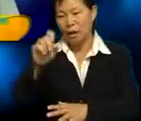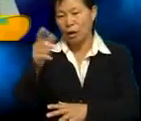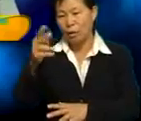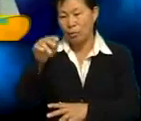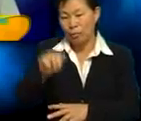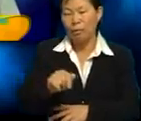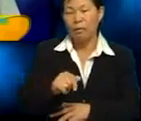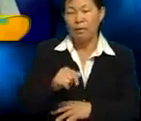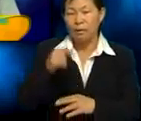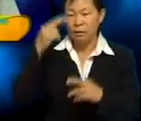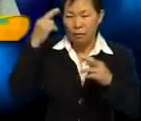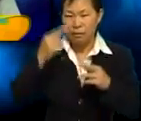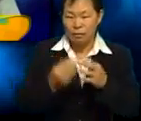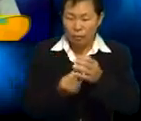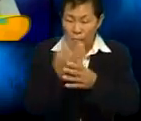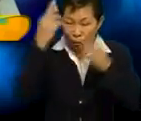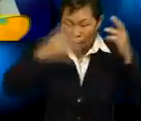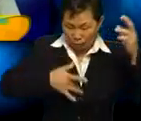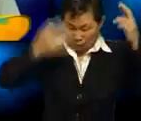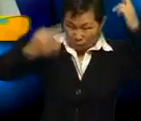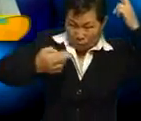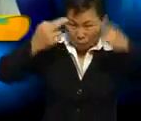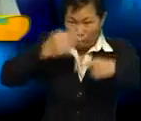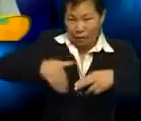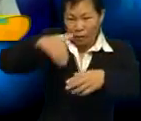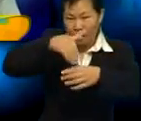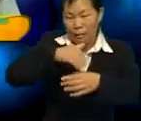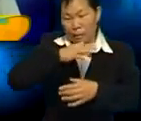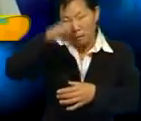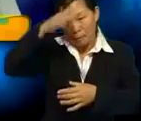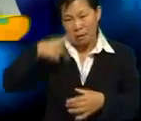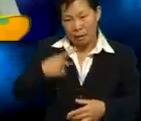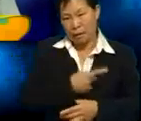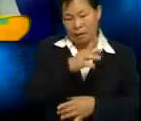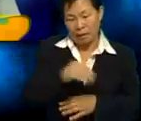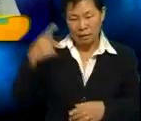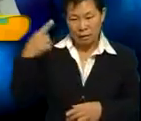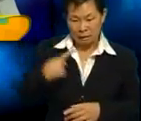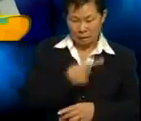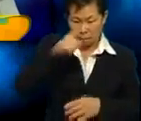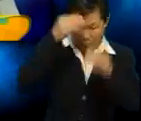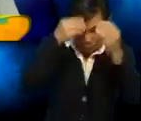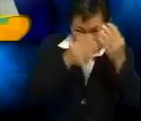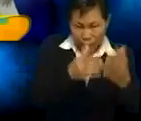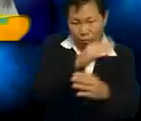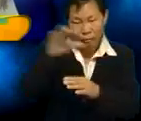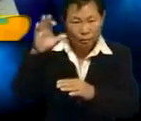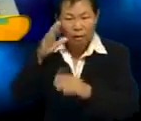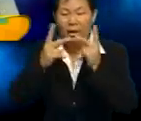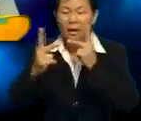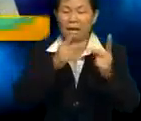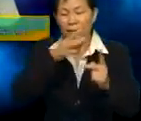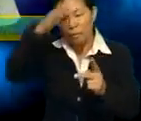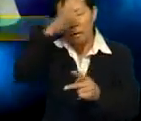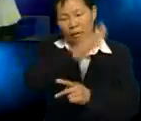Jangan menimbulkan rasa bimbang di hati ibu bapa kita. Dan kita mesti sentiasa patuh dan mendengar kata ibu bapa